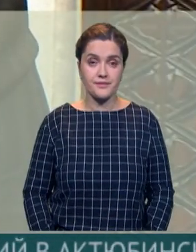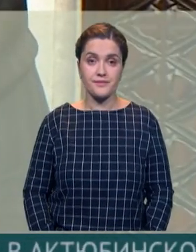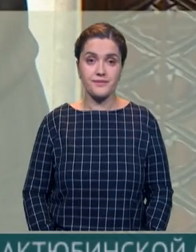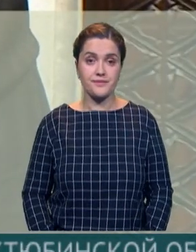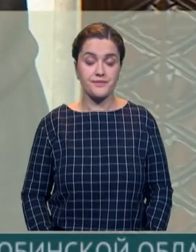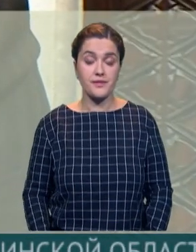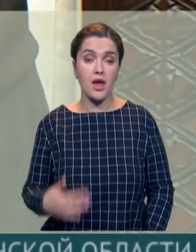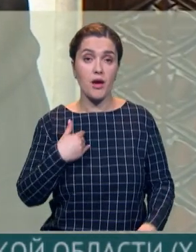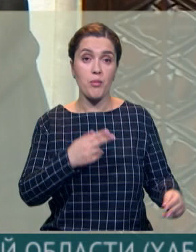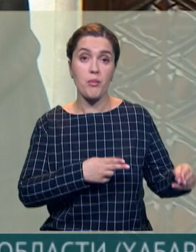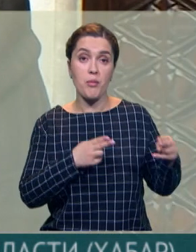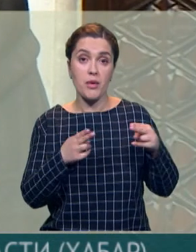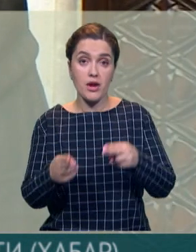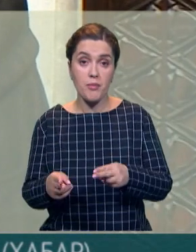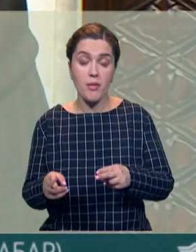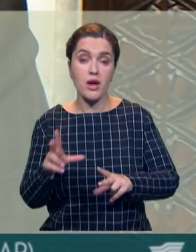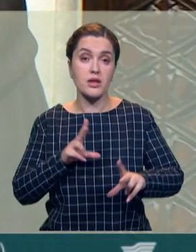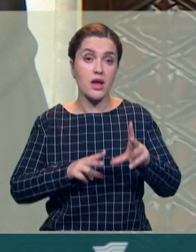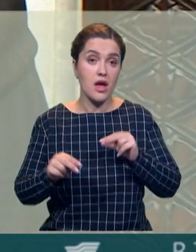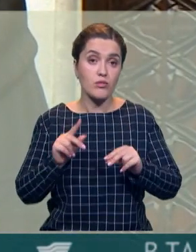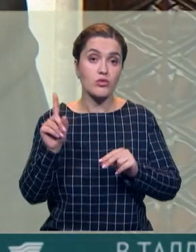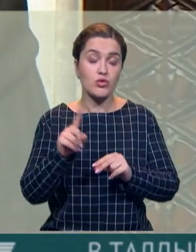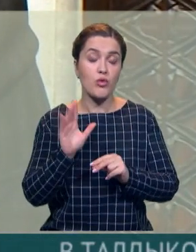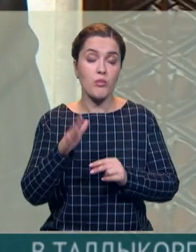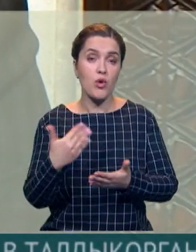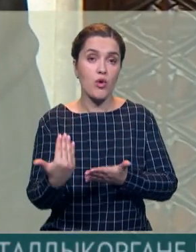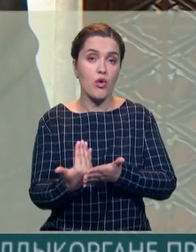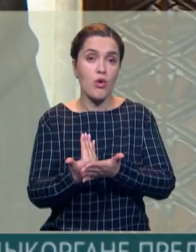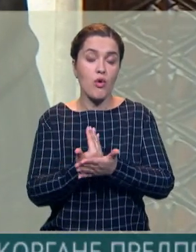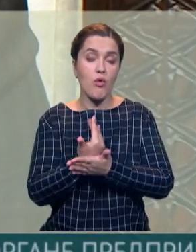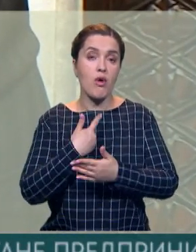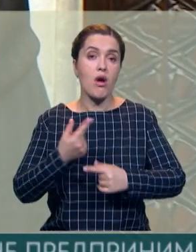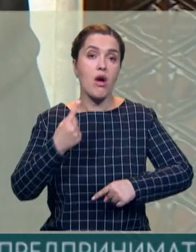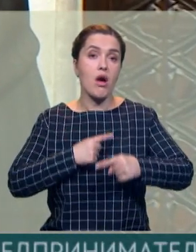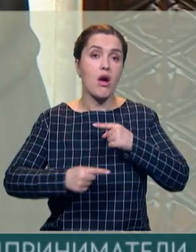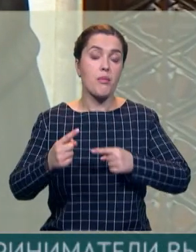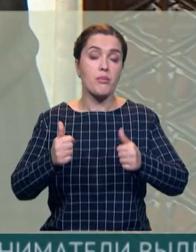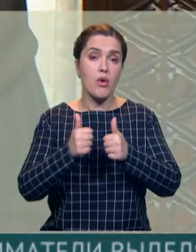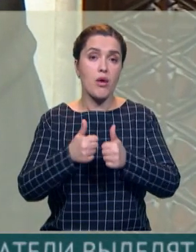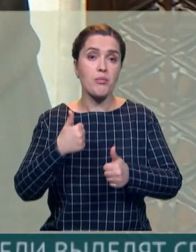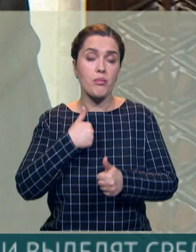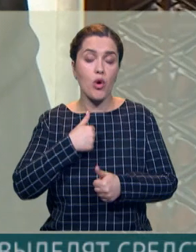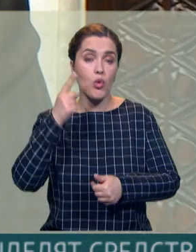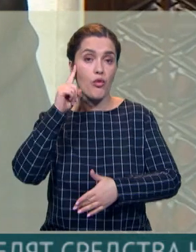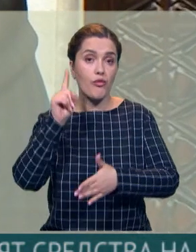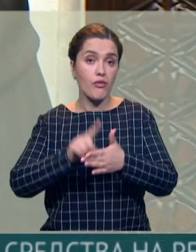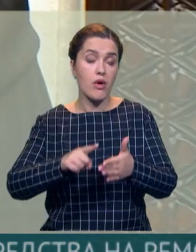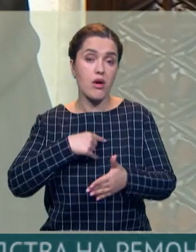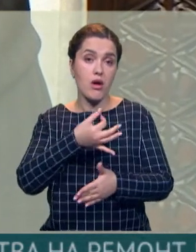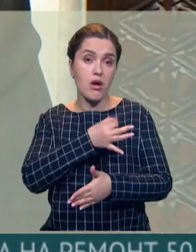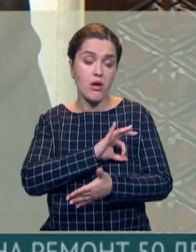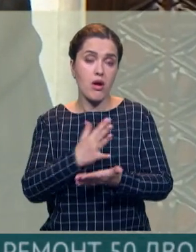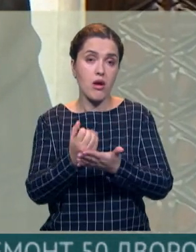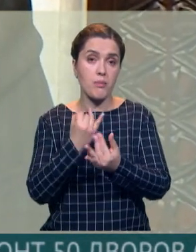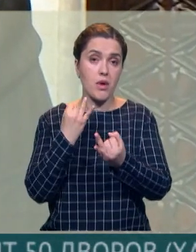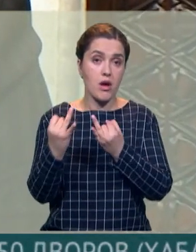Мы прибыли сюда с надеждой открыть новую страницу в истории двух Корей. Я уверен, что мы сможем провести конструктивные переговоры с президентом